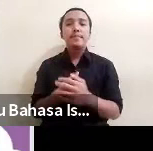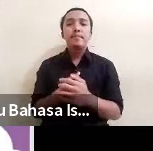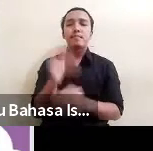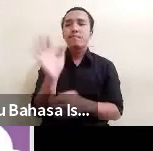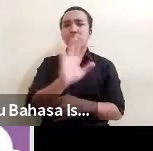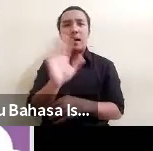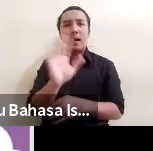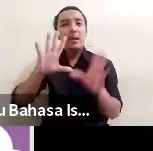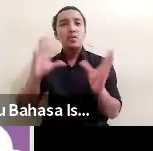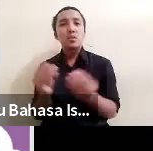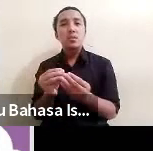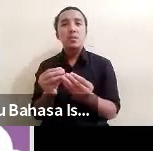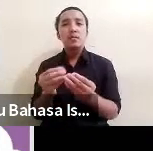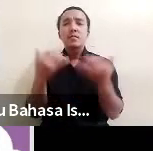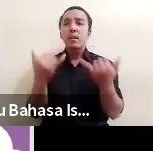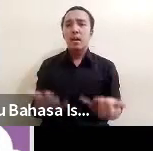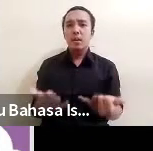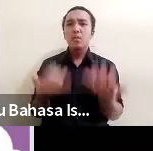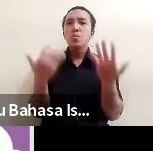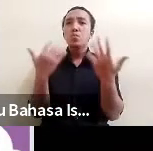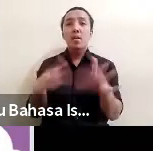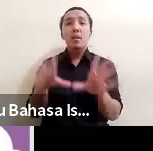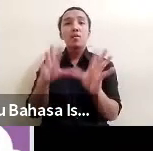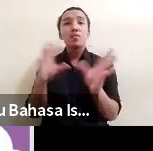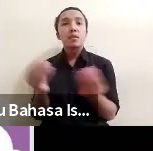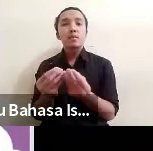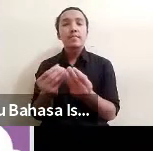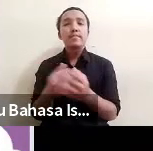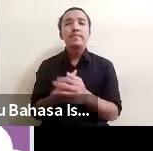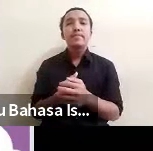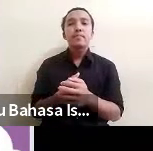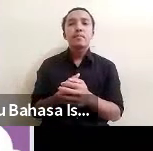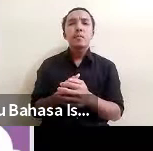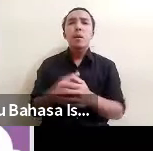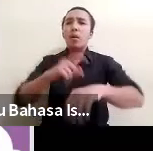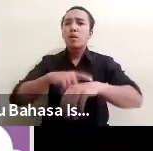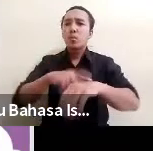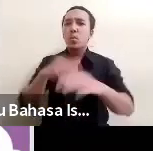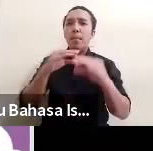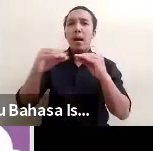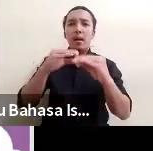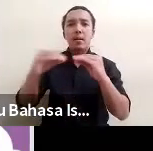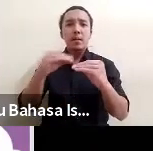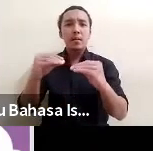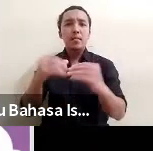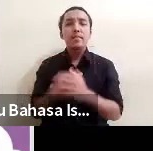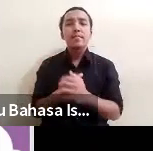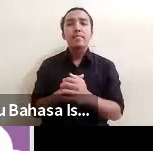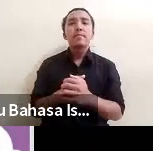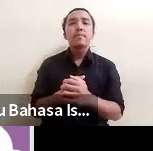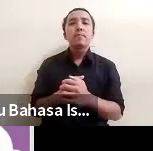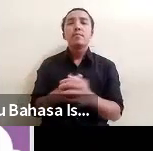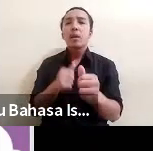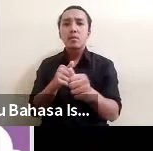inklusi, ya sekarang sudah inklusi. Kemudian pada saat-saat rapat itu disiarkan juga ke televisi lokal